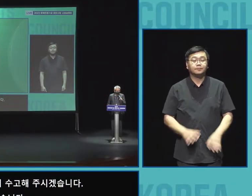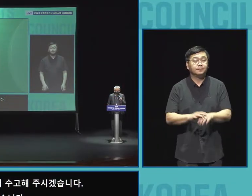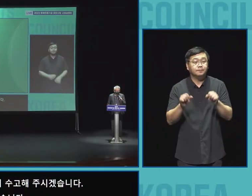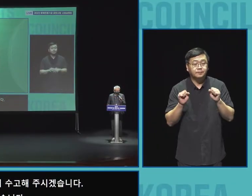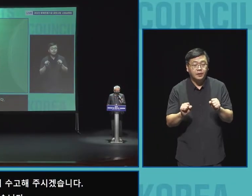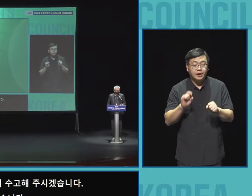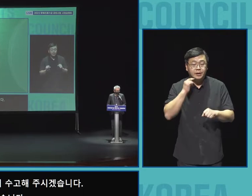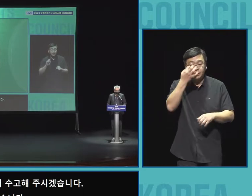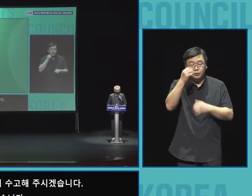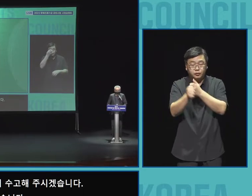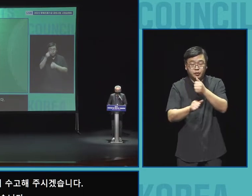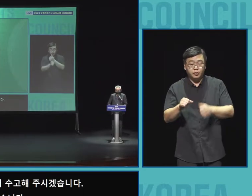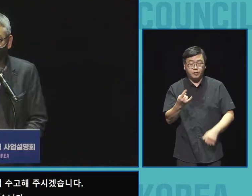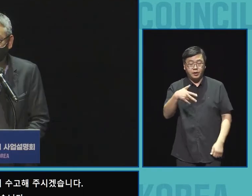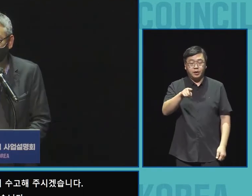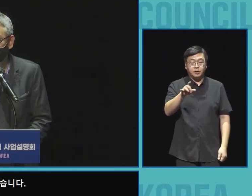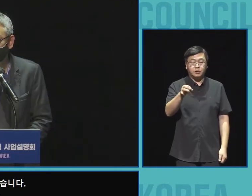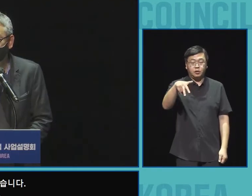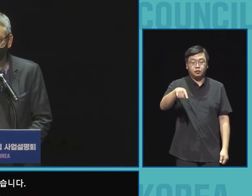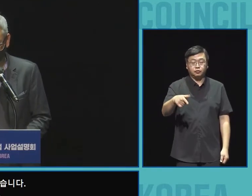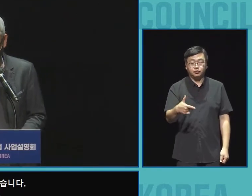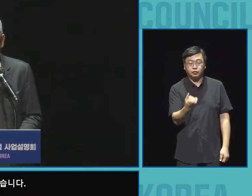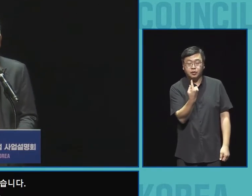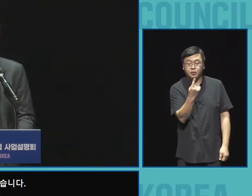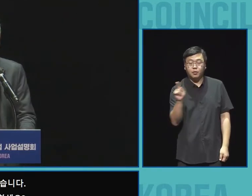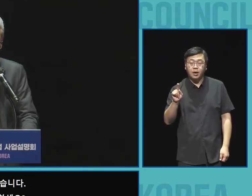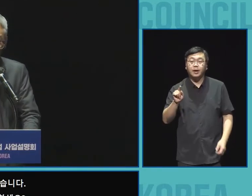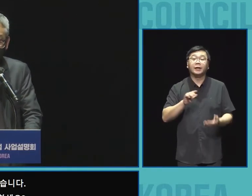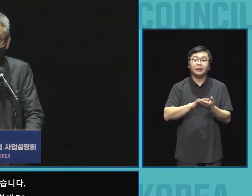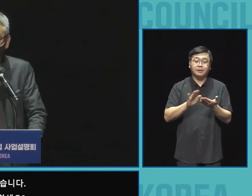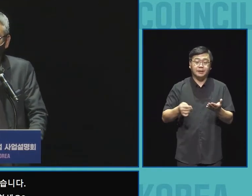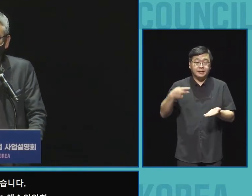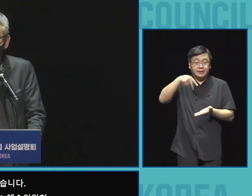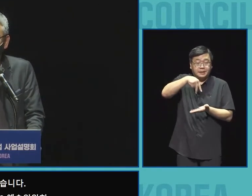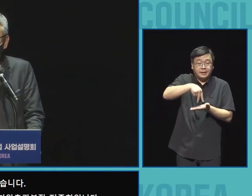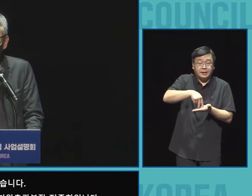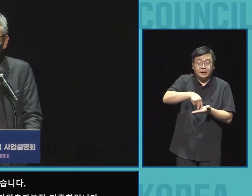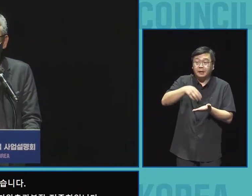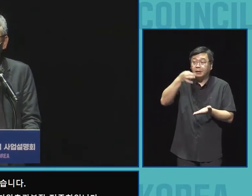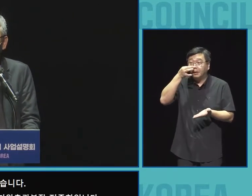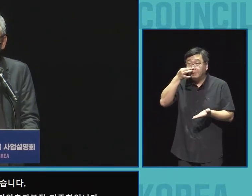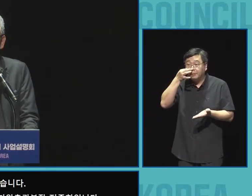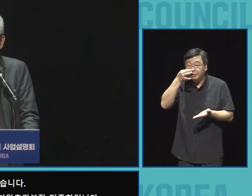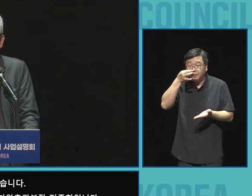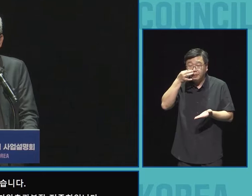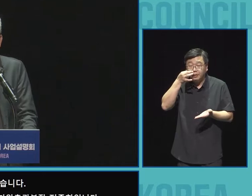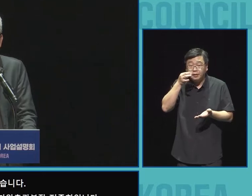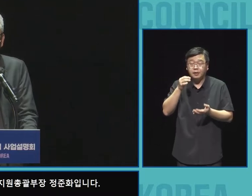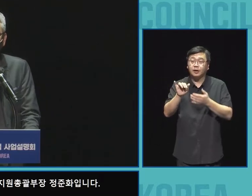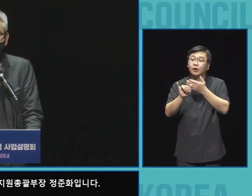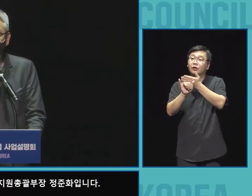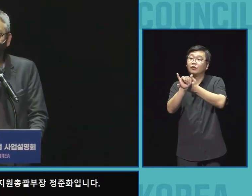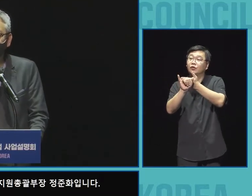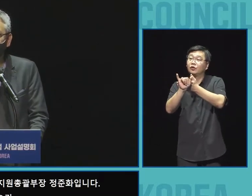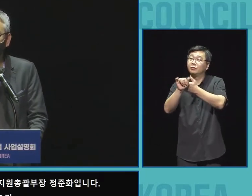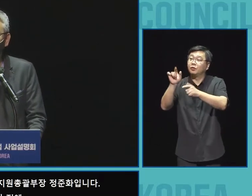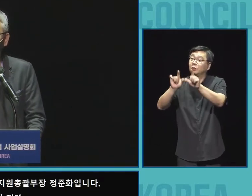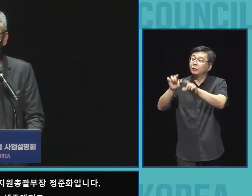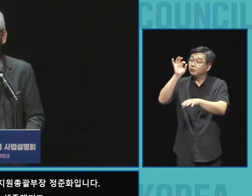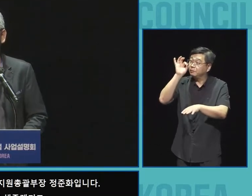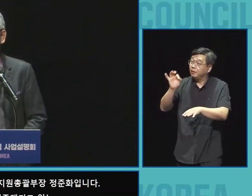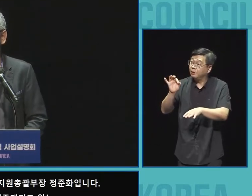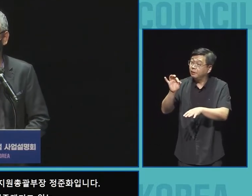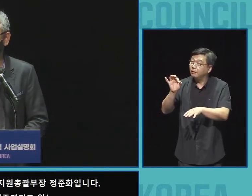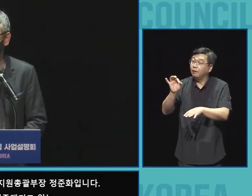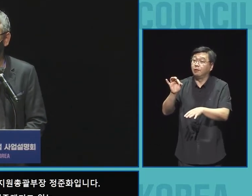안녕하세요. 예술위원회 지원총괄부장 정준화입니다. 제가 올라오기 전에 지금 생중계되고 있는 유튜브 화면을 확인을